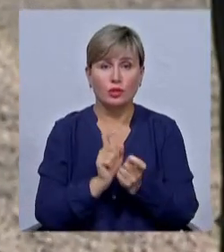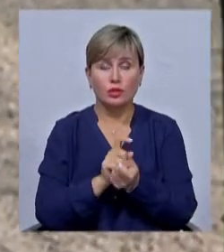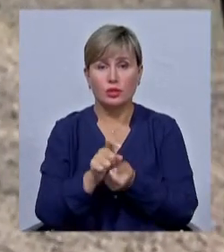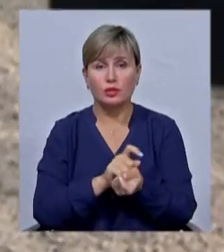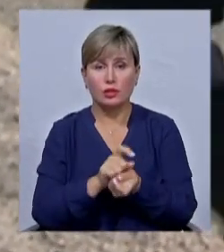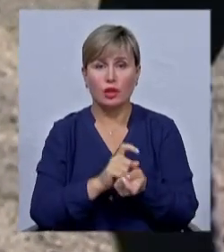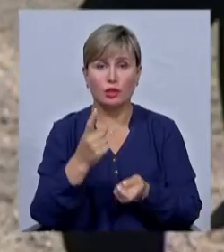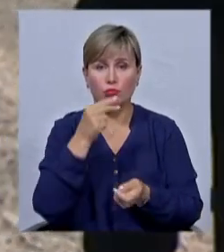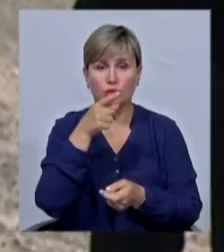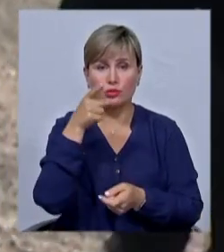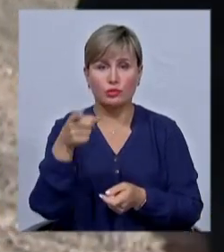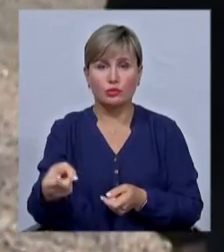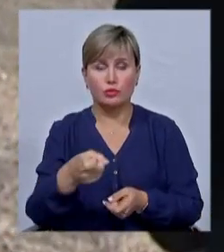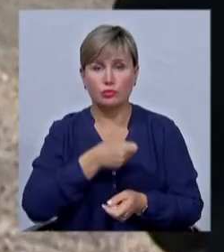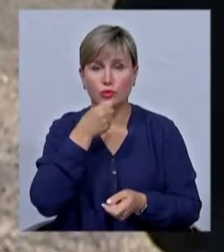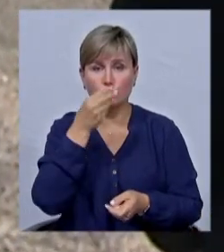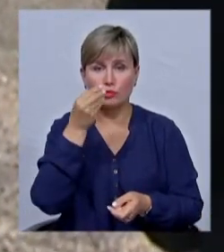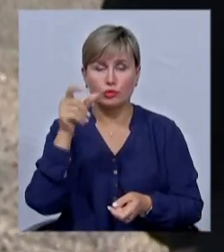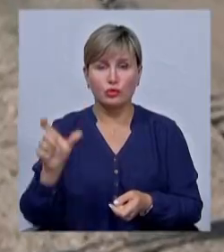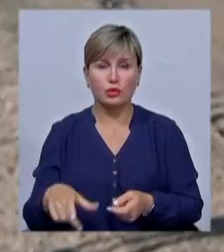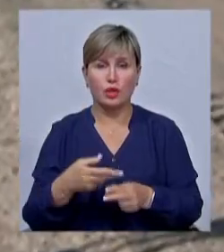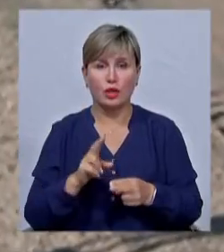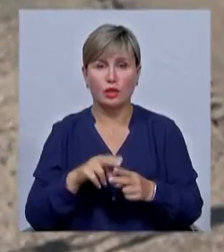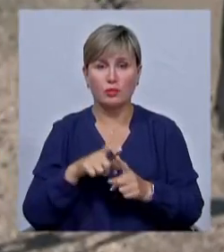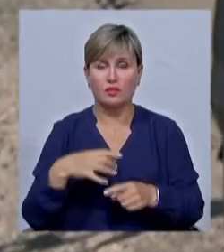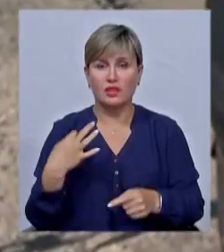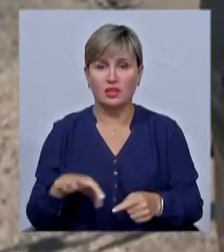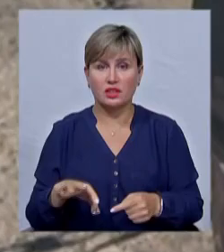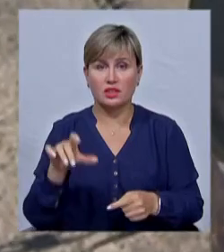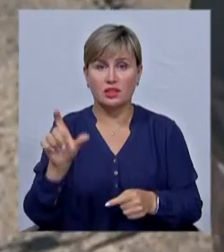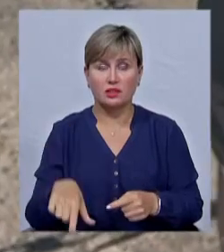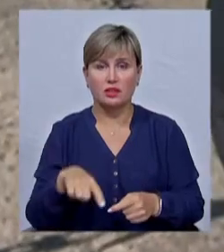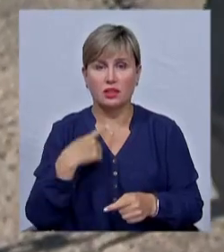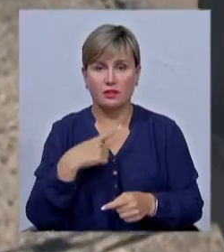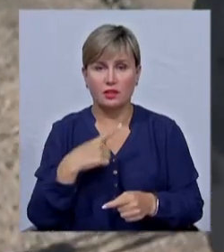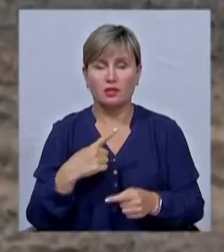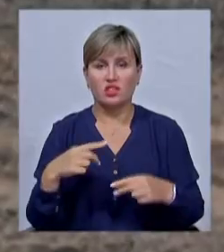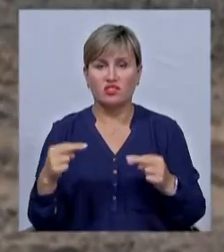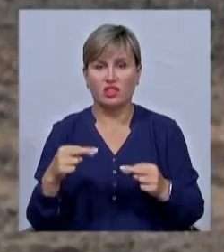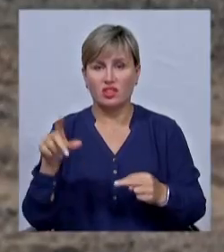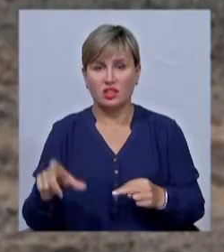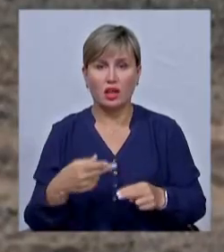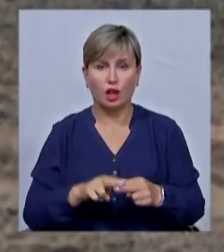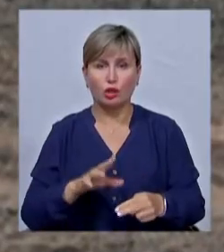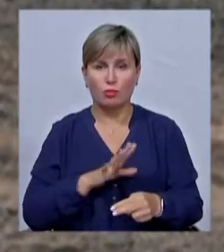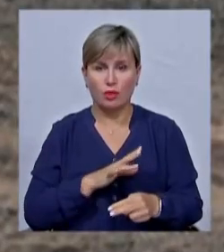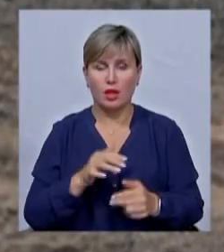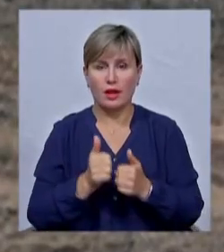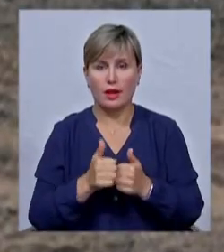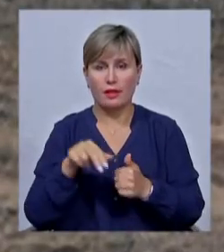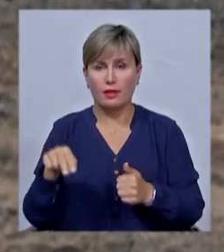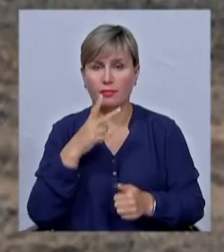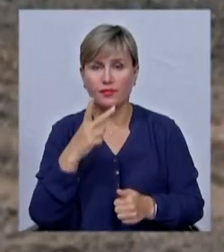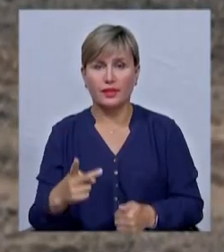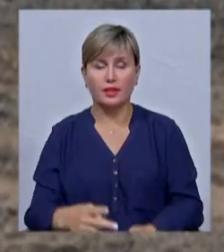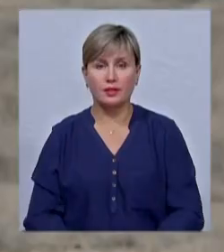и один из мужчин застрелил пожилого человека это по словам сына убитого подтверждает свидетельница которая была на месте трагедии